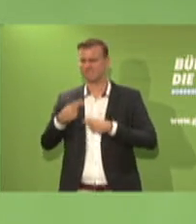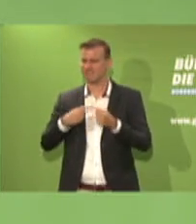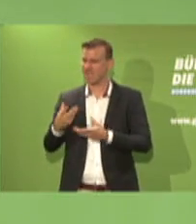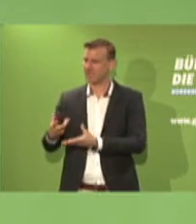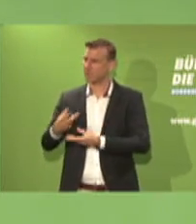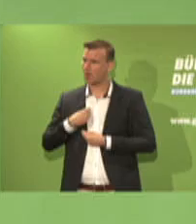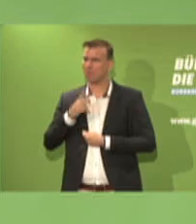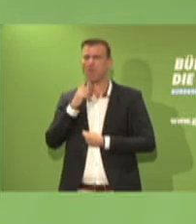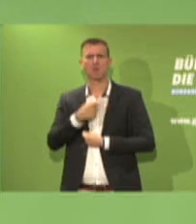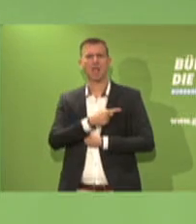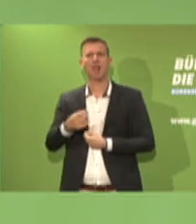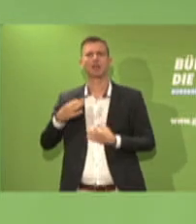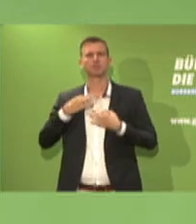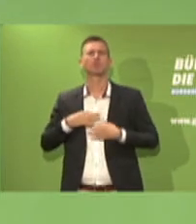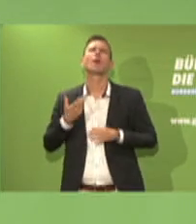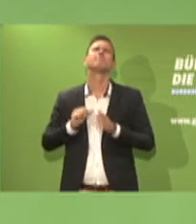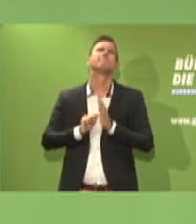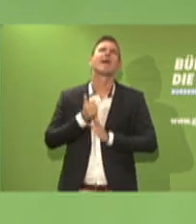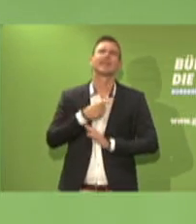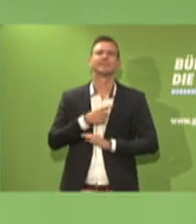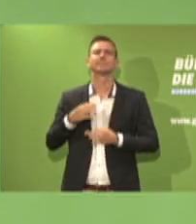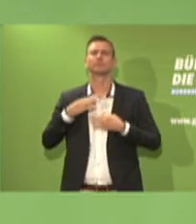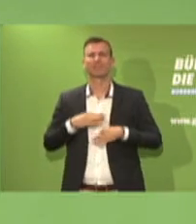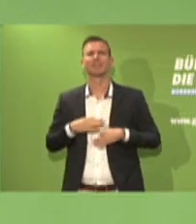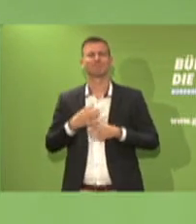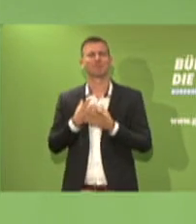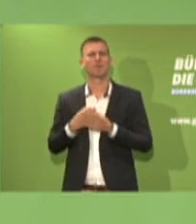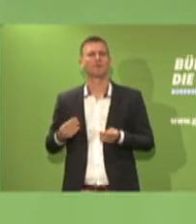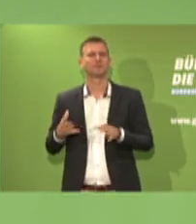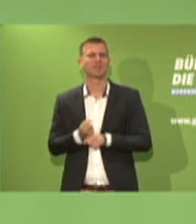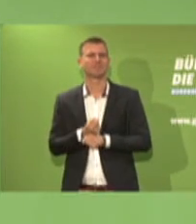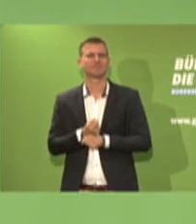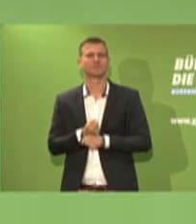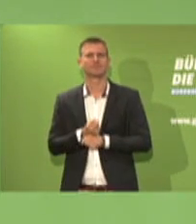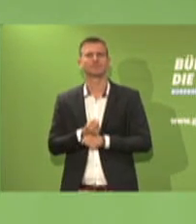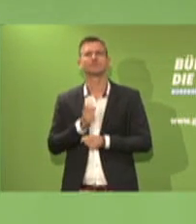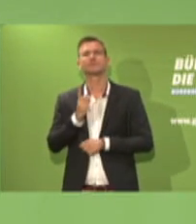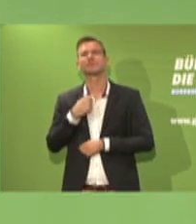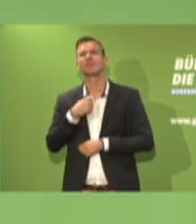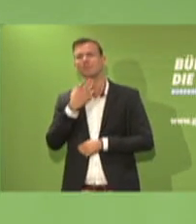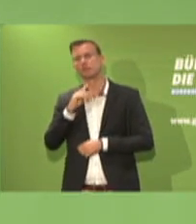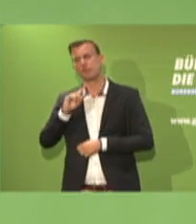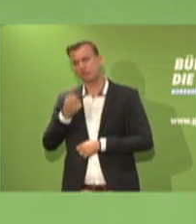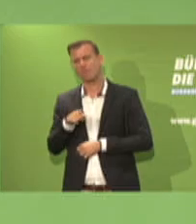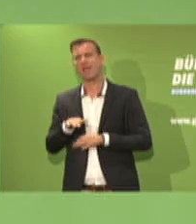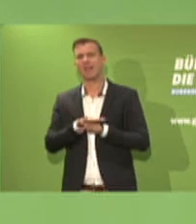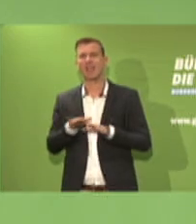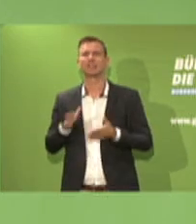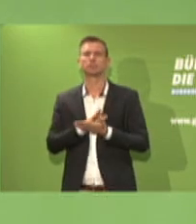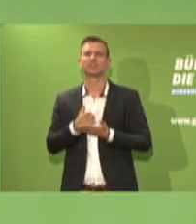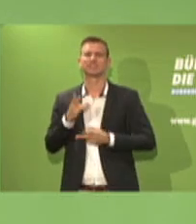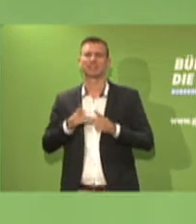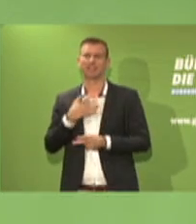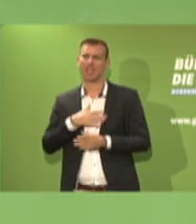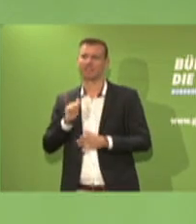aller Zufriedenheit oder zu der meisten Zufriedenheit gelöst haben. Ich möchte mich nochmal für dieses Landesschiedsgericht aufstellen